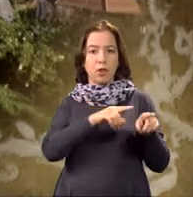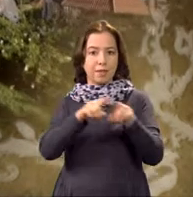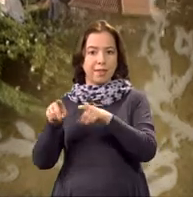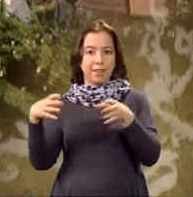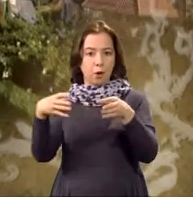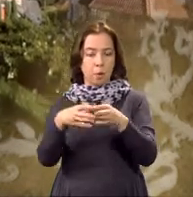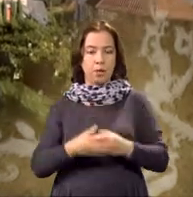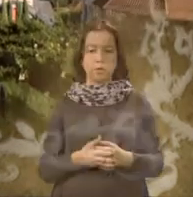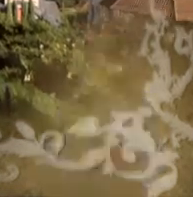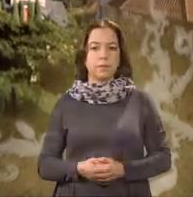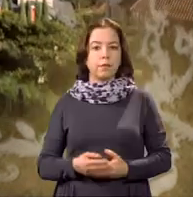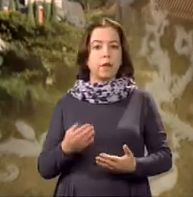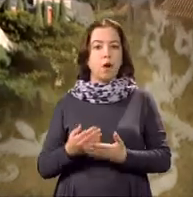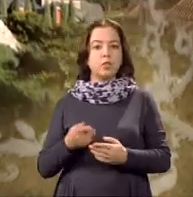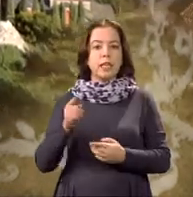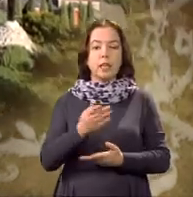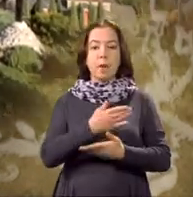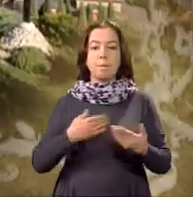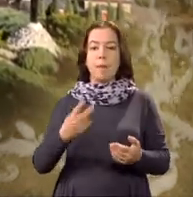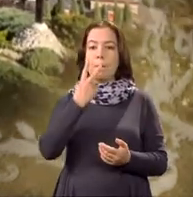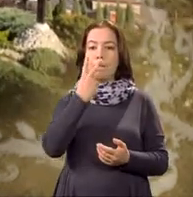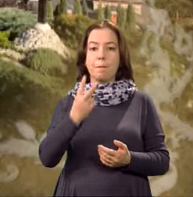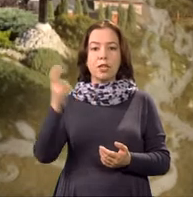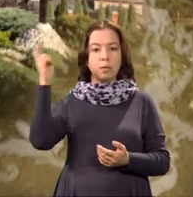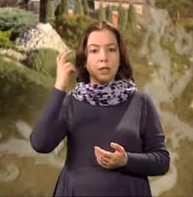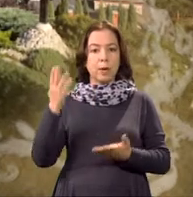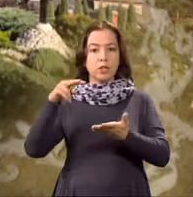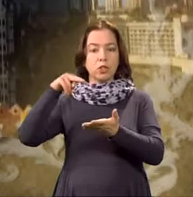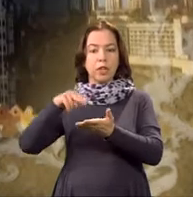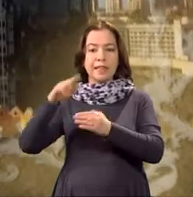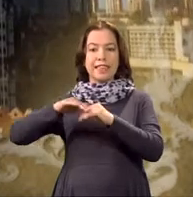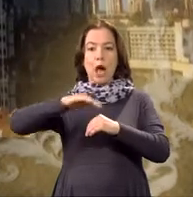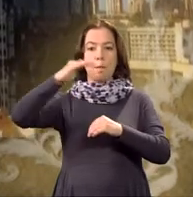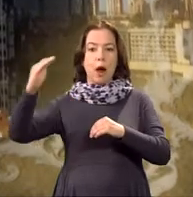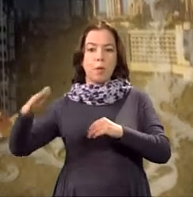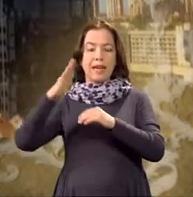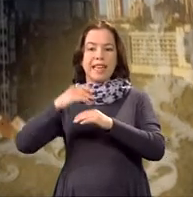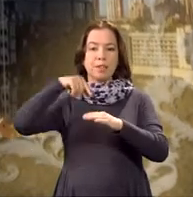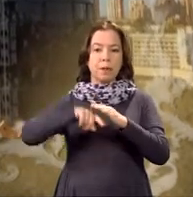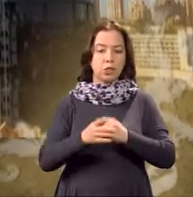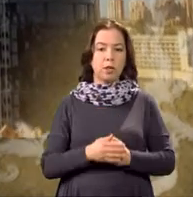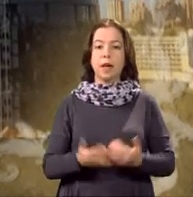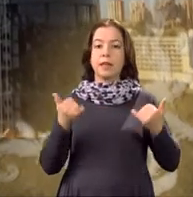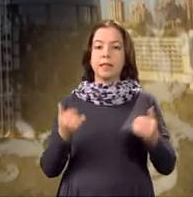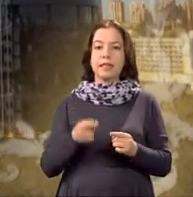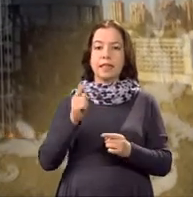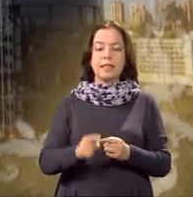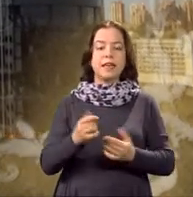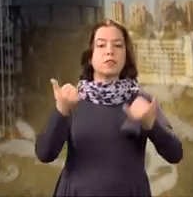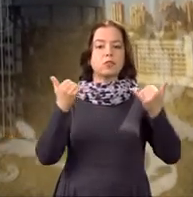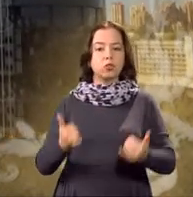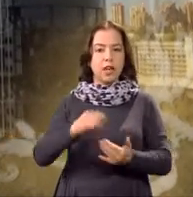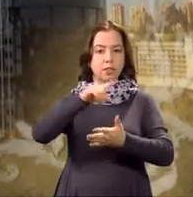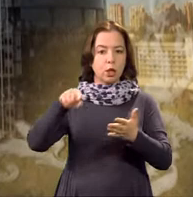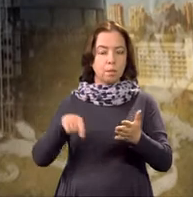От таким ми бачимо Київ з пагорба над печерами. Нині це сучасне місто, забудоване